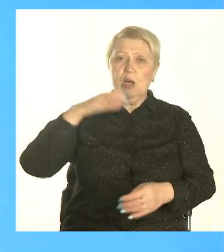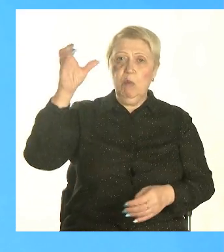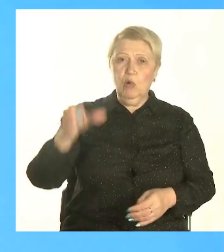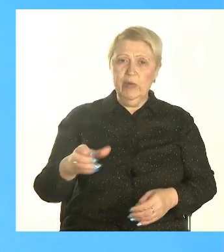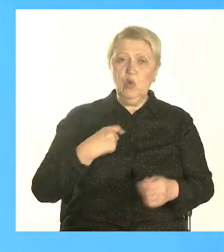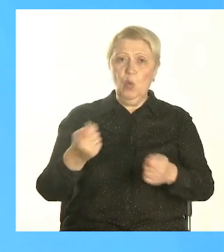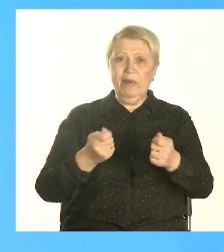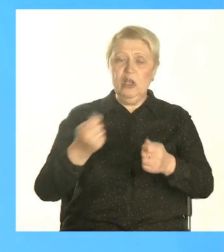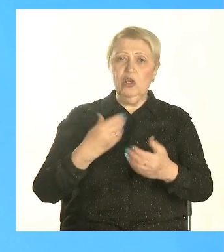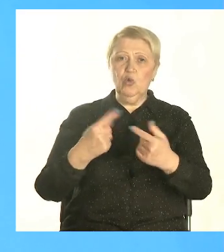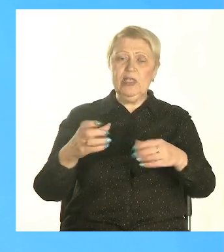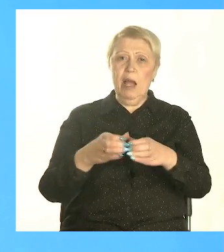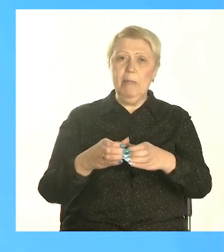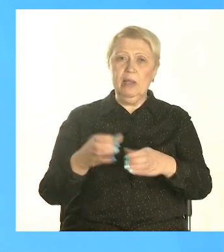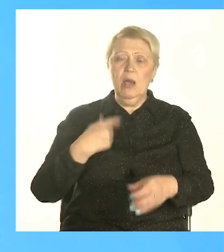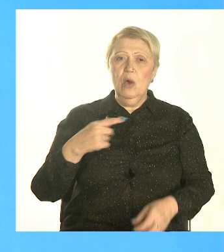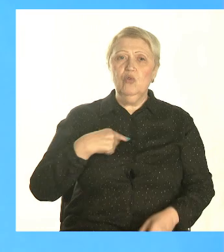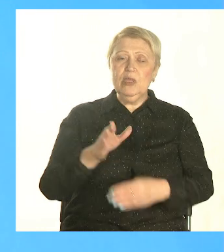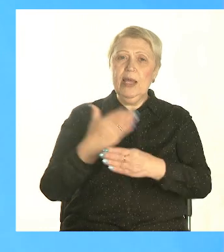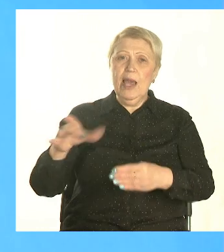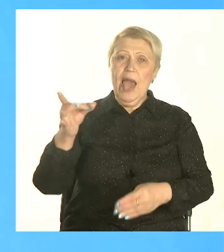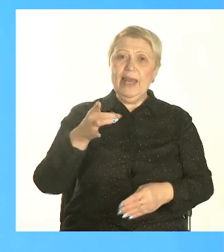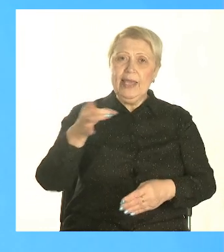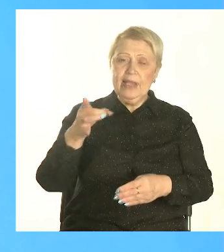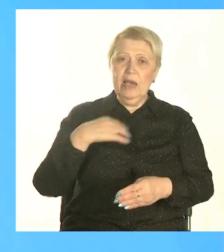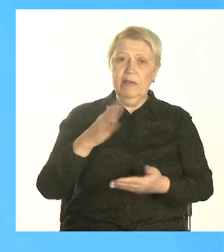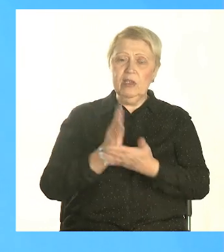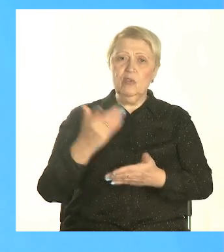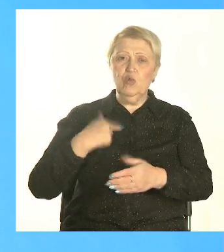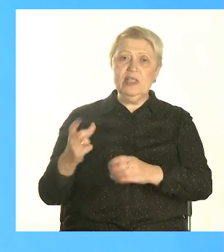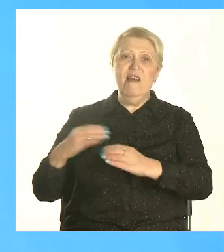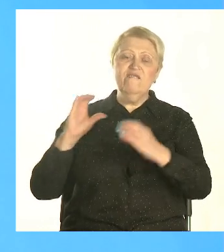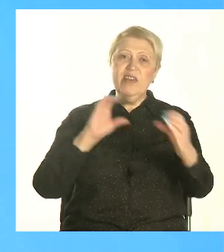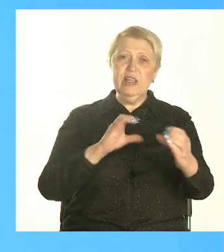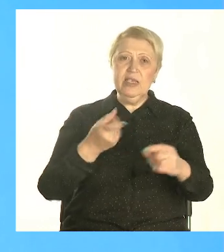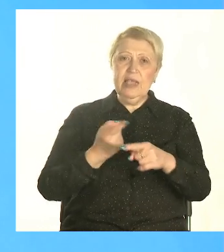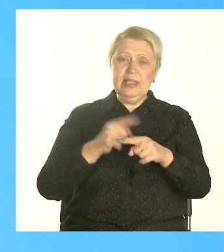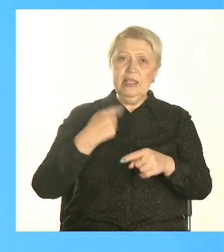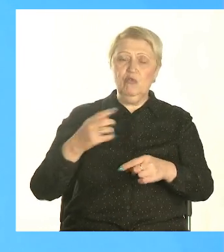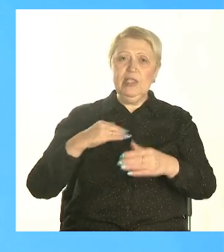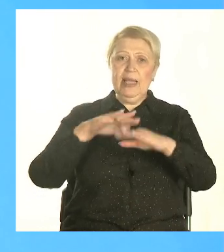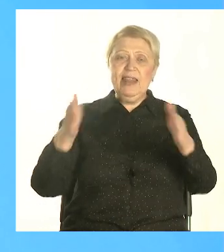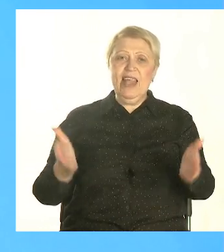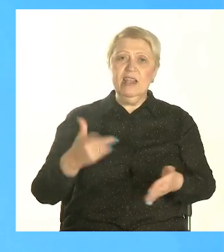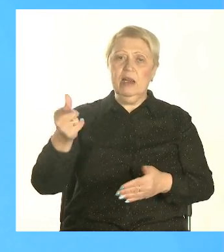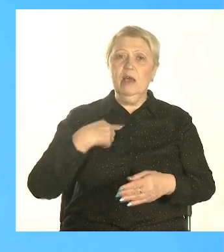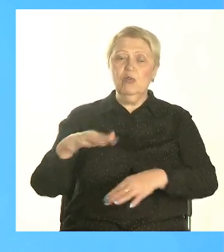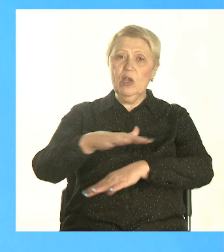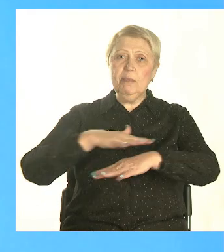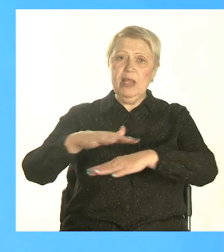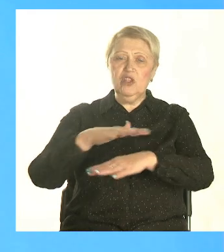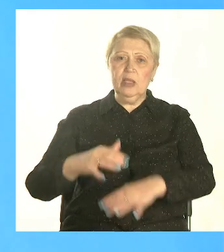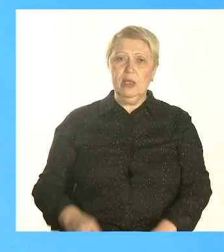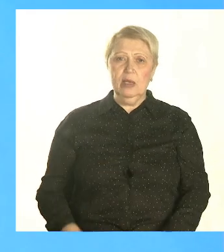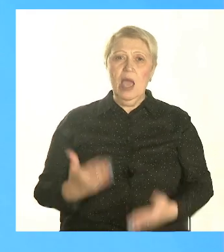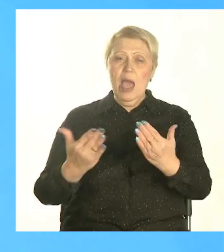компании. А у оригинального оператора обязанность вывозить отходы с контейнерной площадки. Только вывозит отходы с контейнерной площадки.